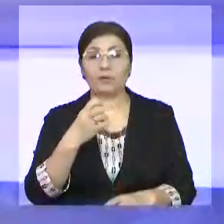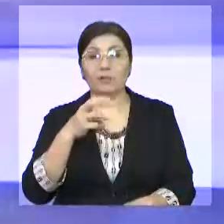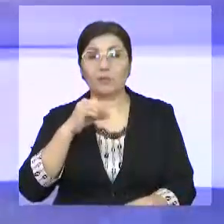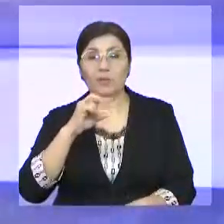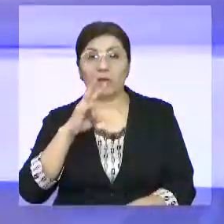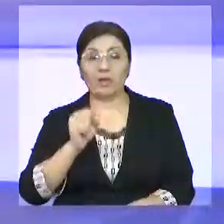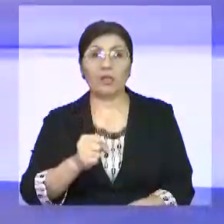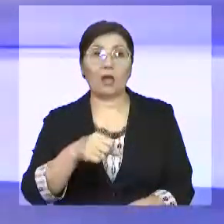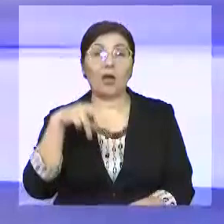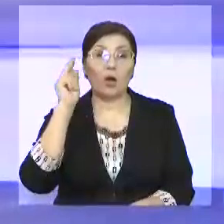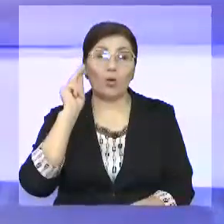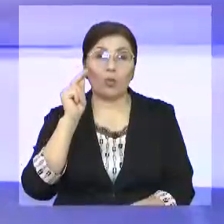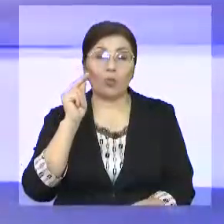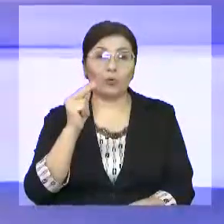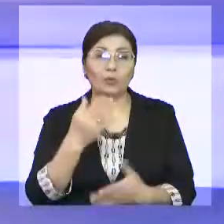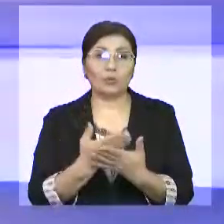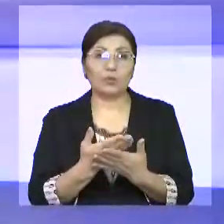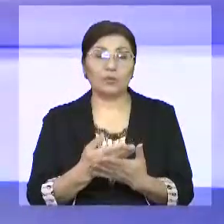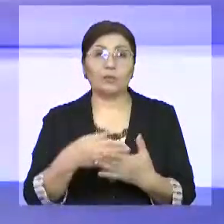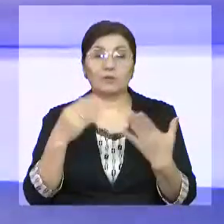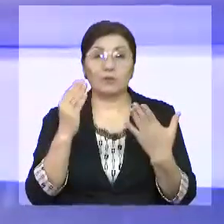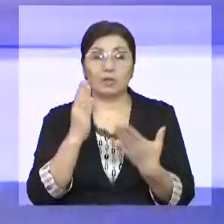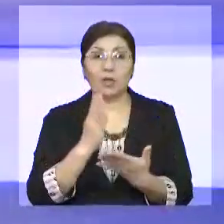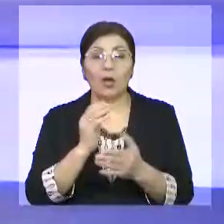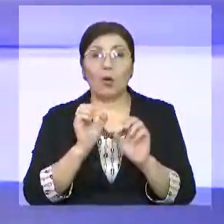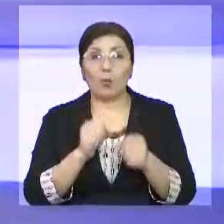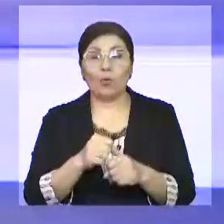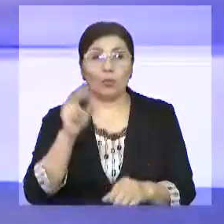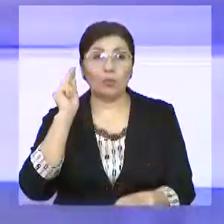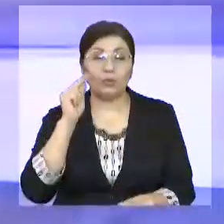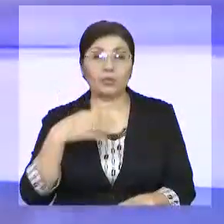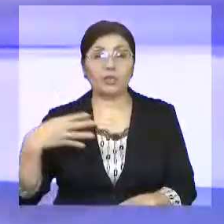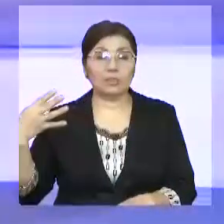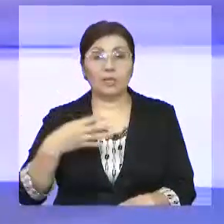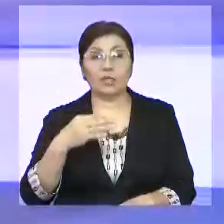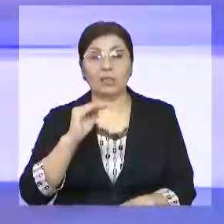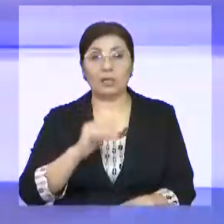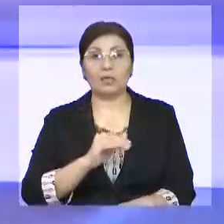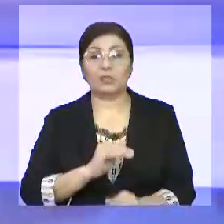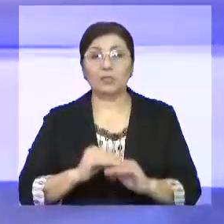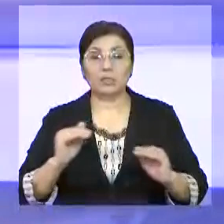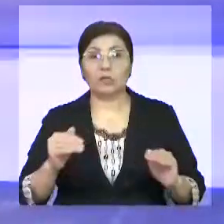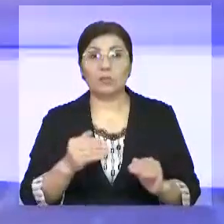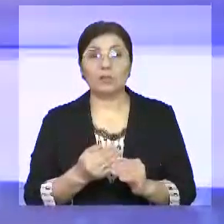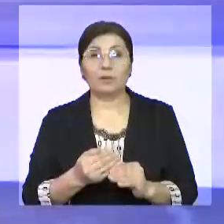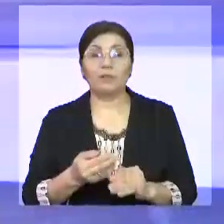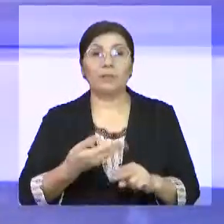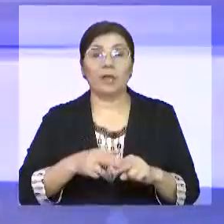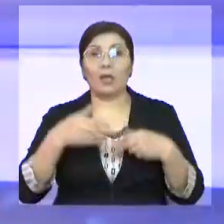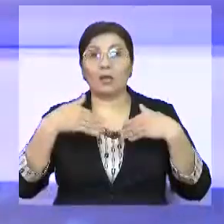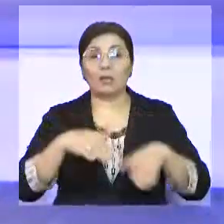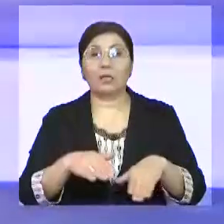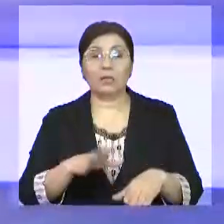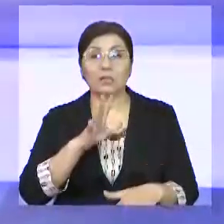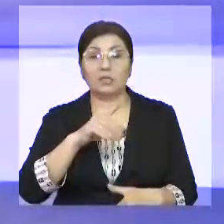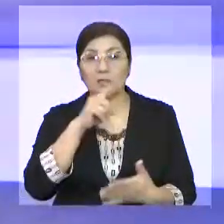учебные заведения смогут принять более 40 тысяч учеников. Данные проекты реализуются для решения вопросов трехсменного обучения,